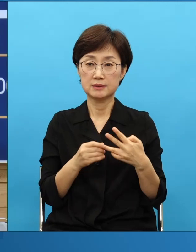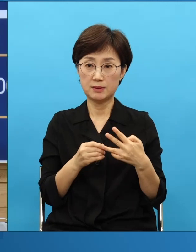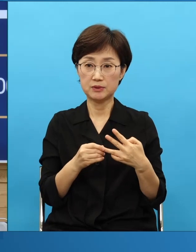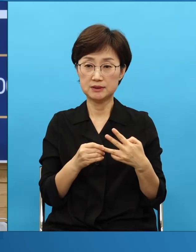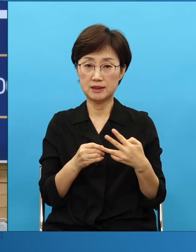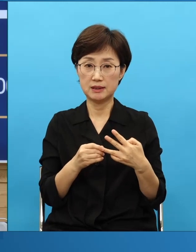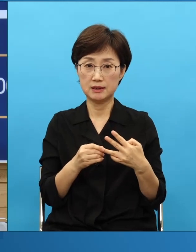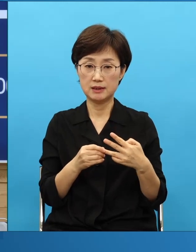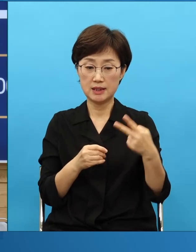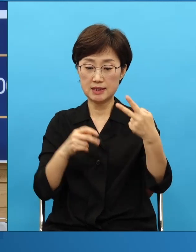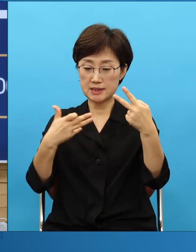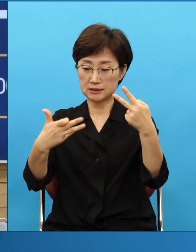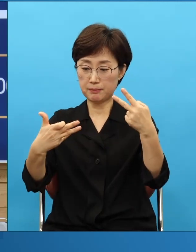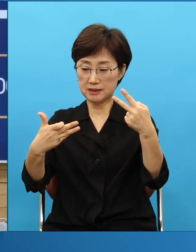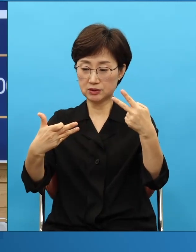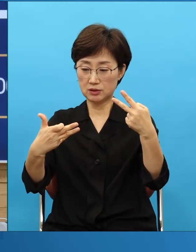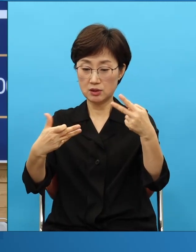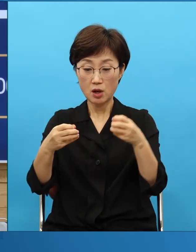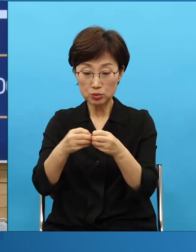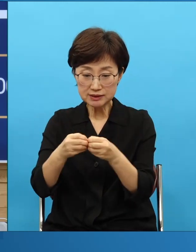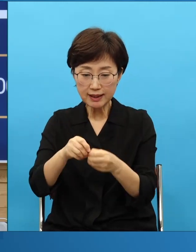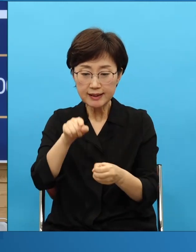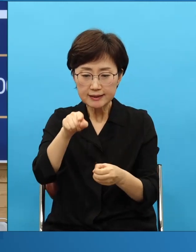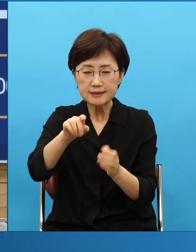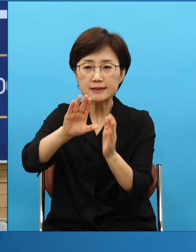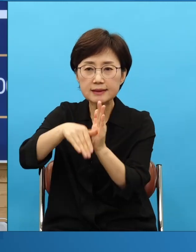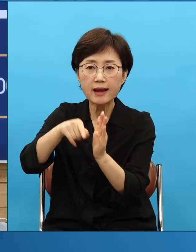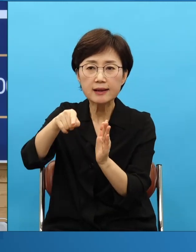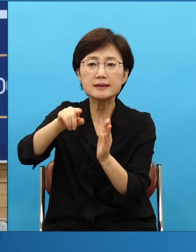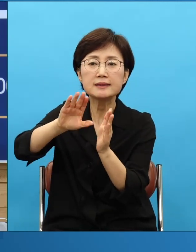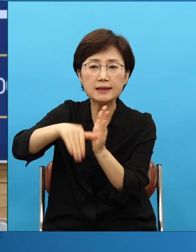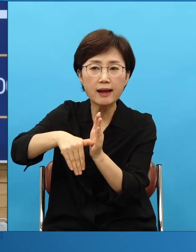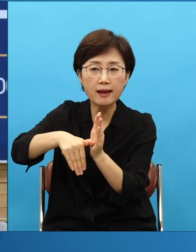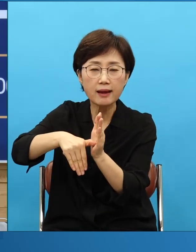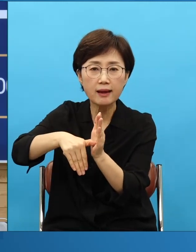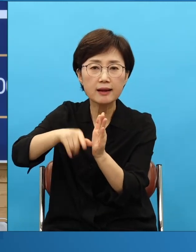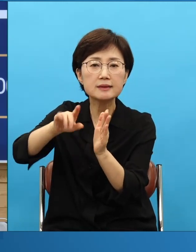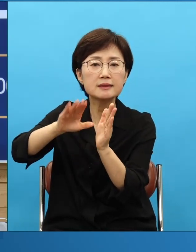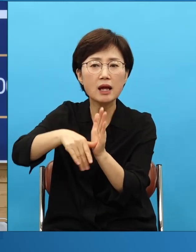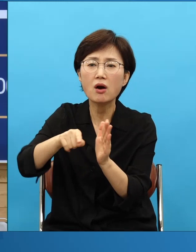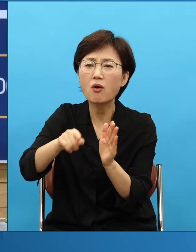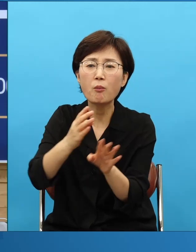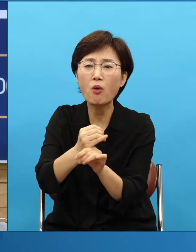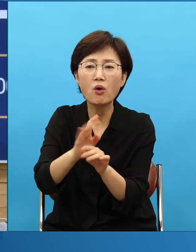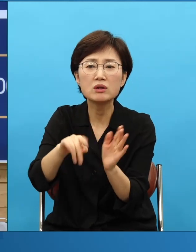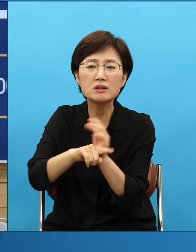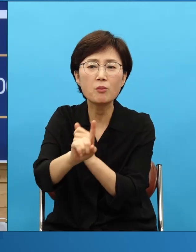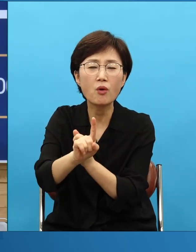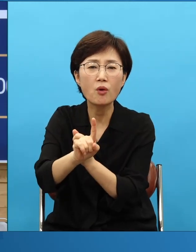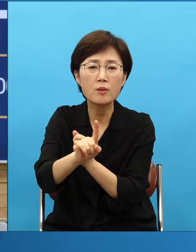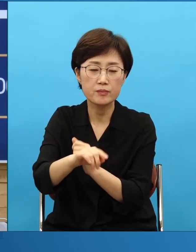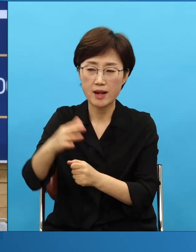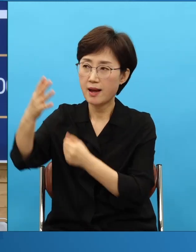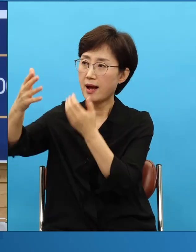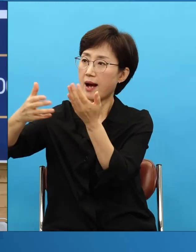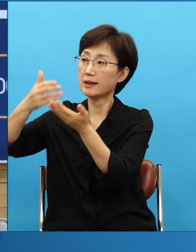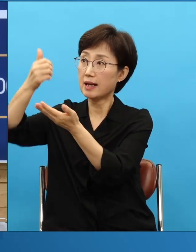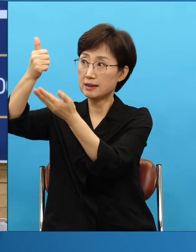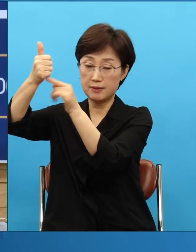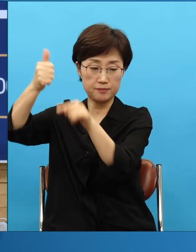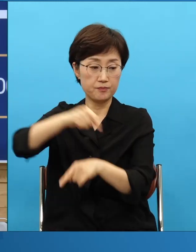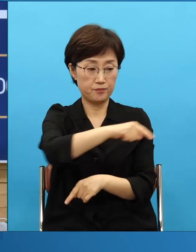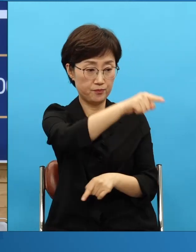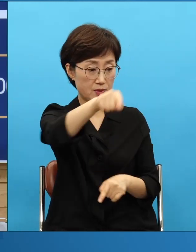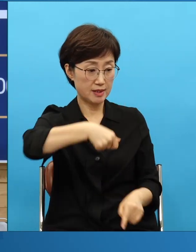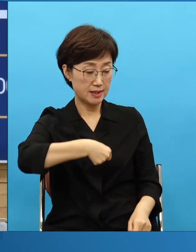18절에 그때에 그랬습니다. And then in verse 18 it says, "At 뭡니까, that time, 그때? in those days." 하나님이 자녀들에게는 예언하게